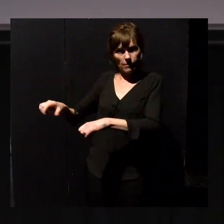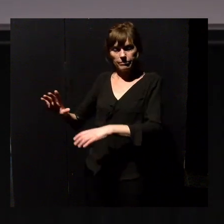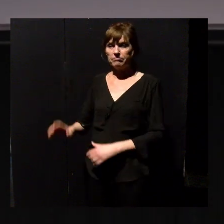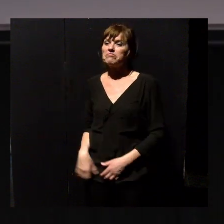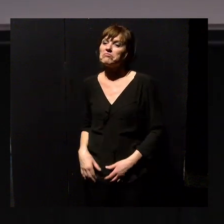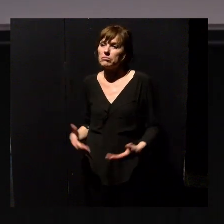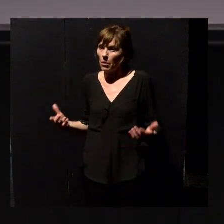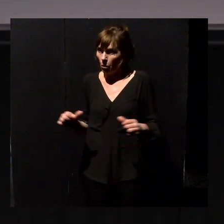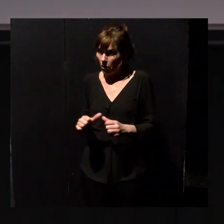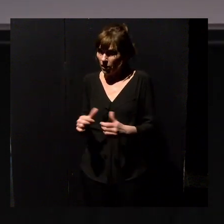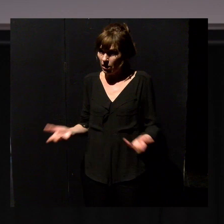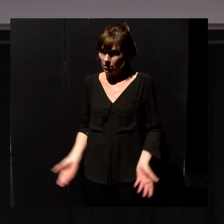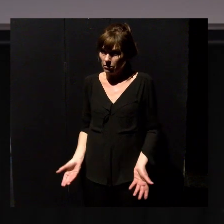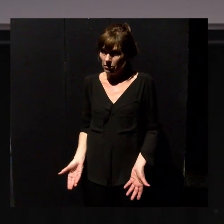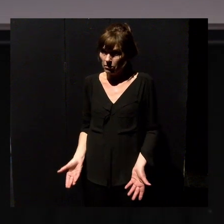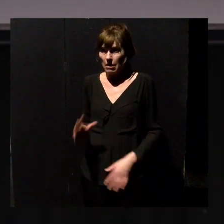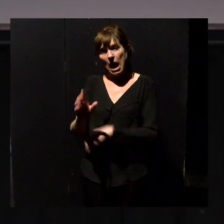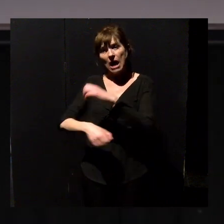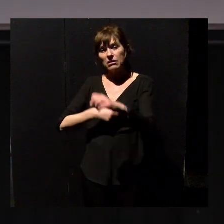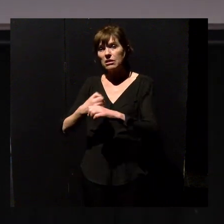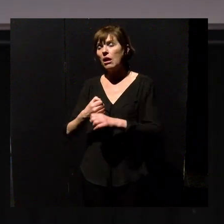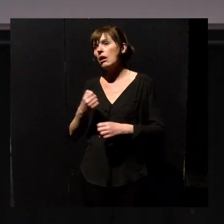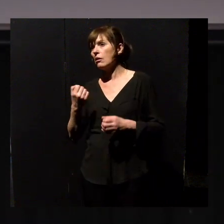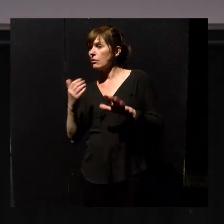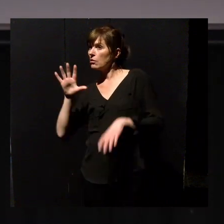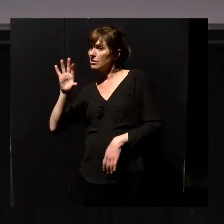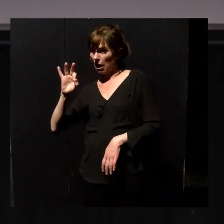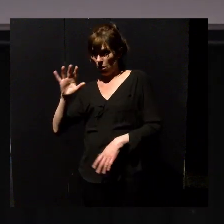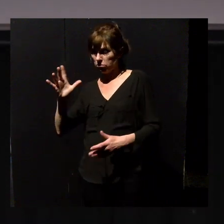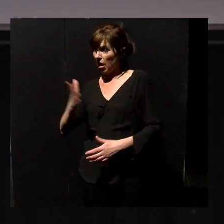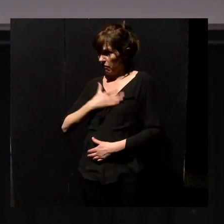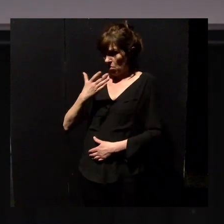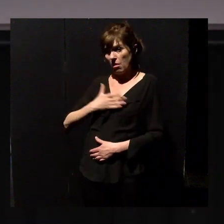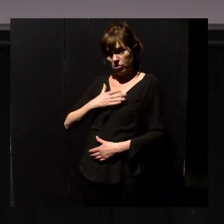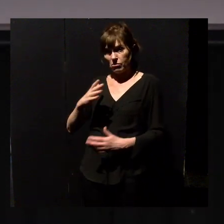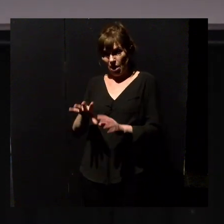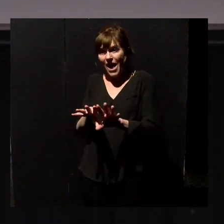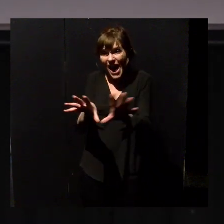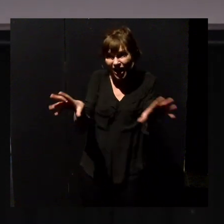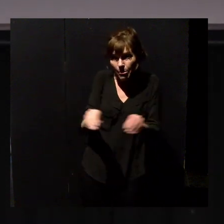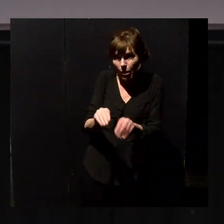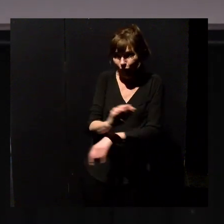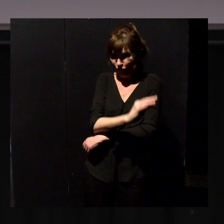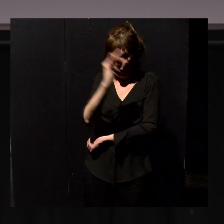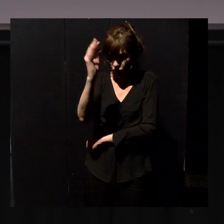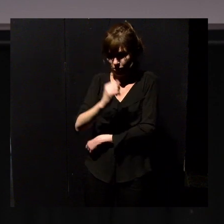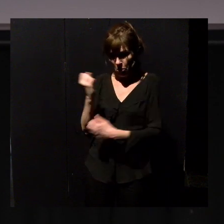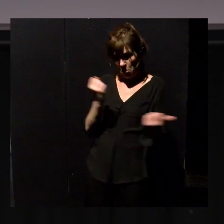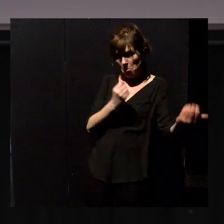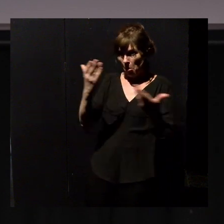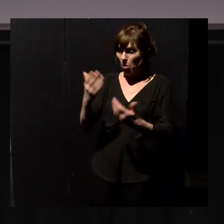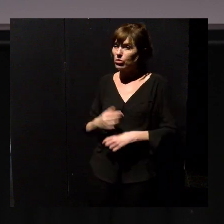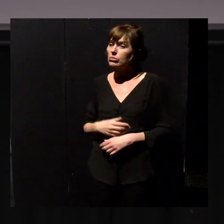50, et grâce à des équipes françaises, nous faisons ce que l'on appelle la chirurgie de